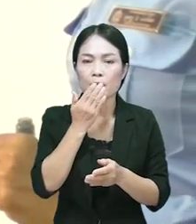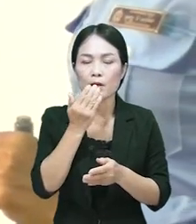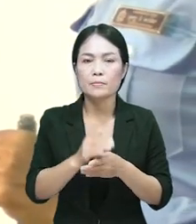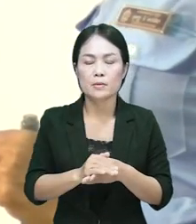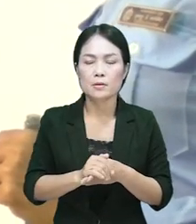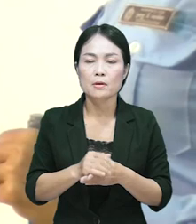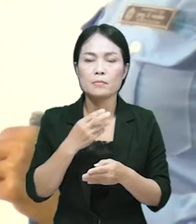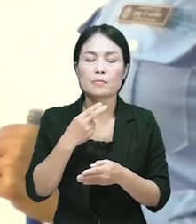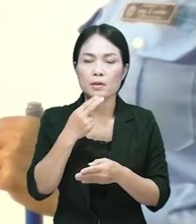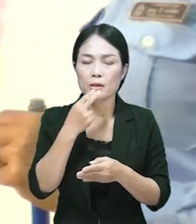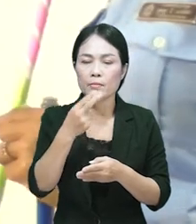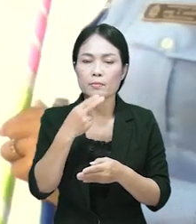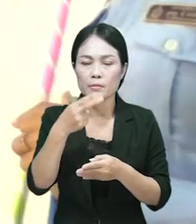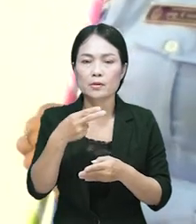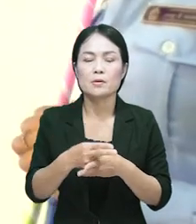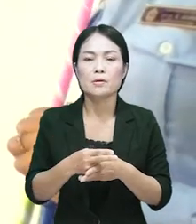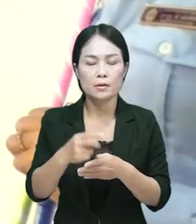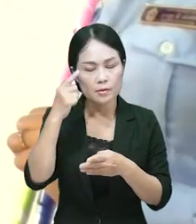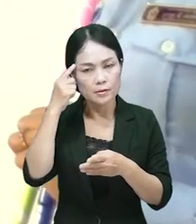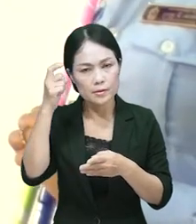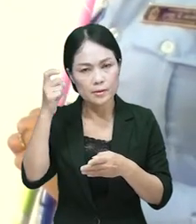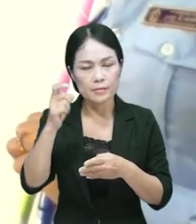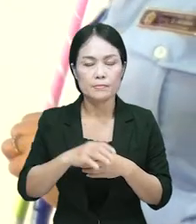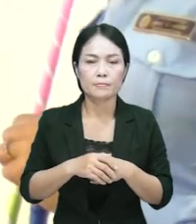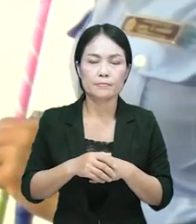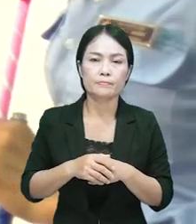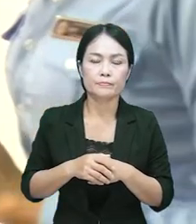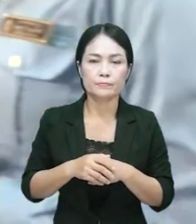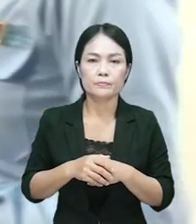ងួរសង្ស័យចា